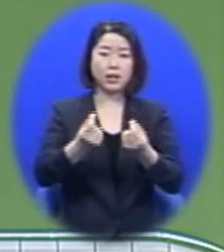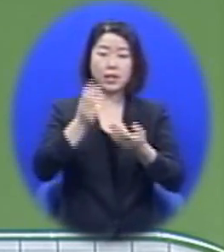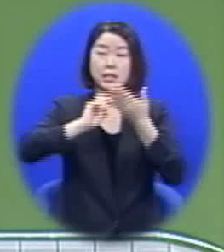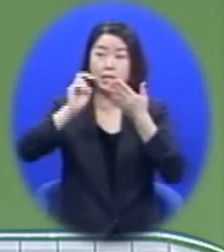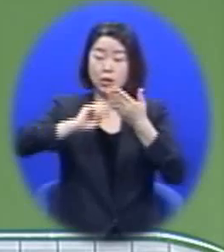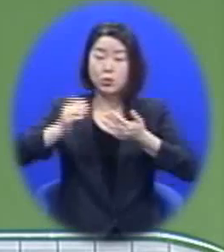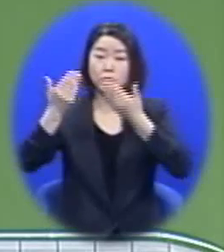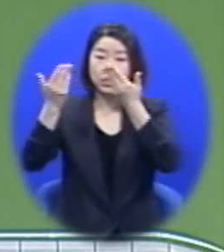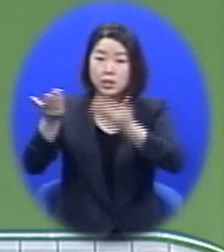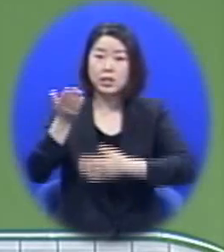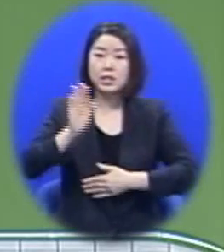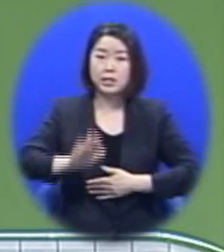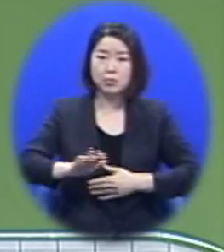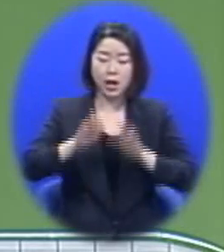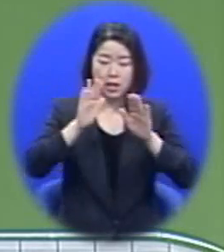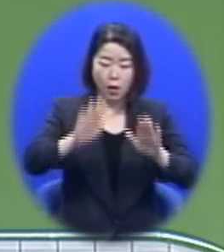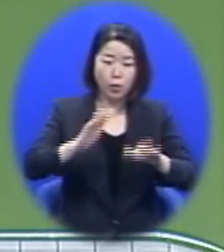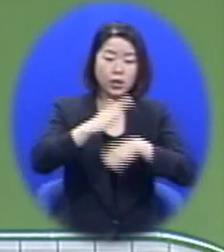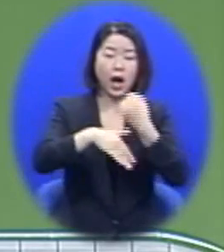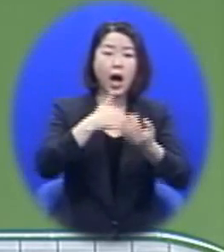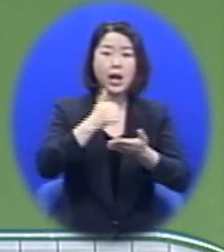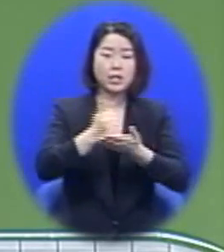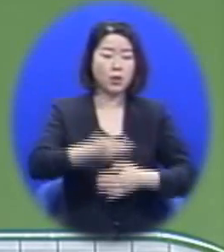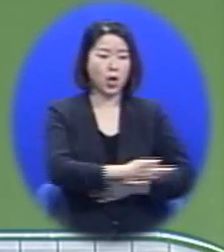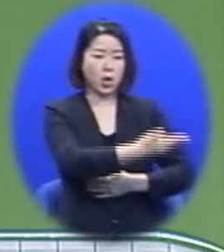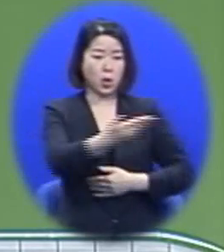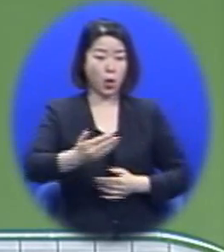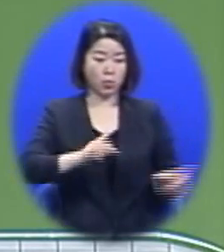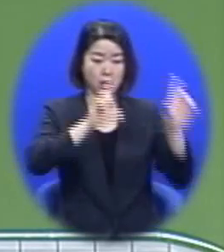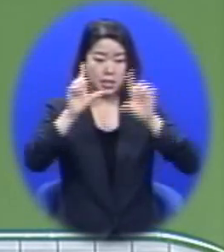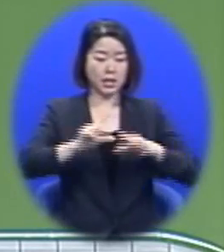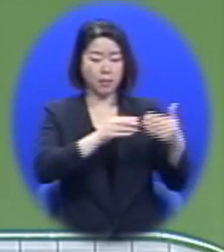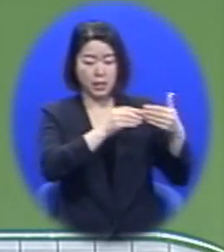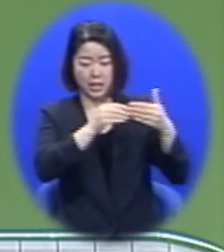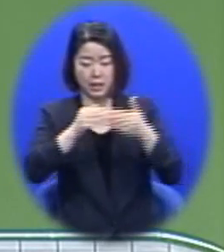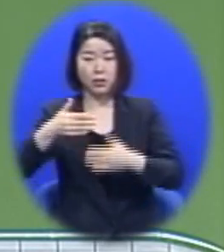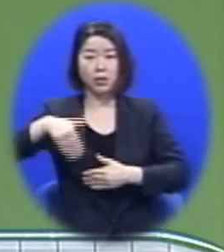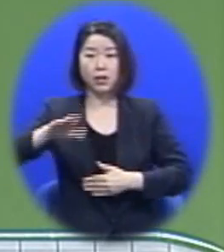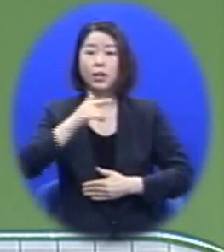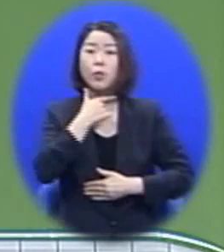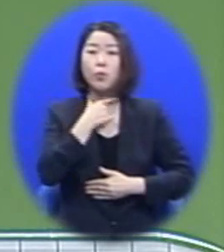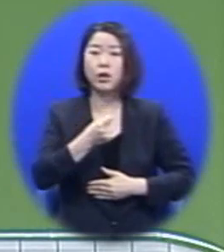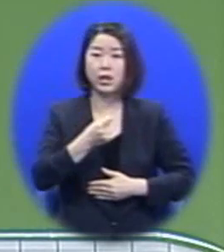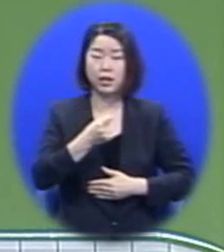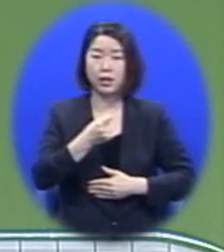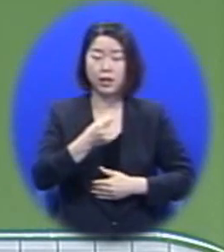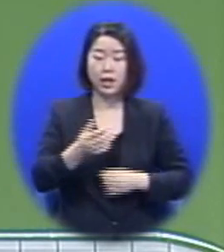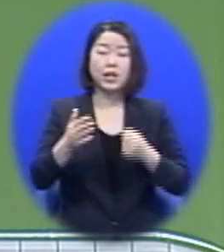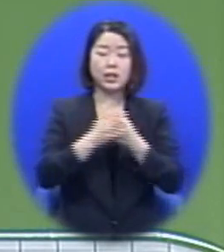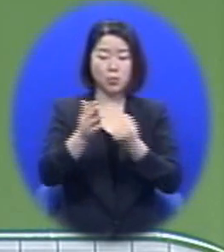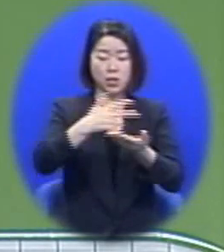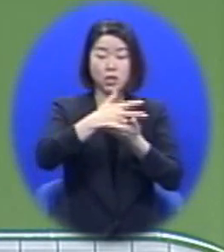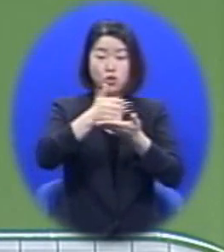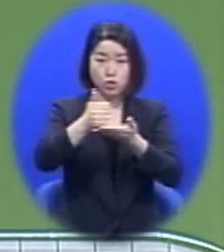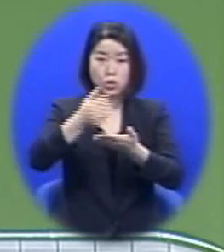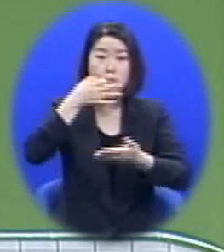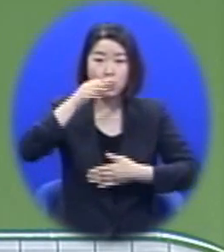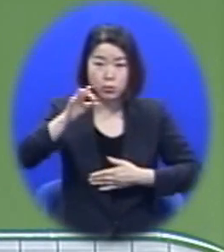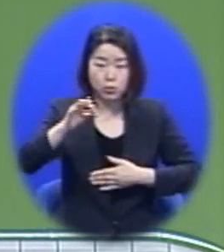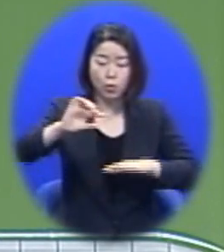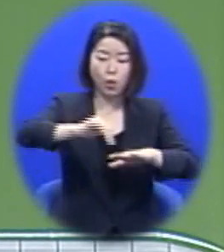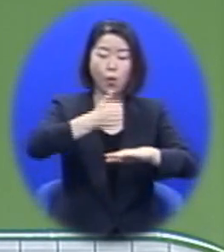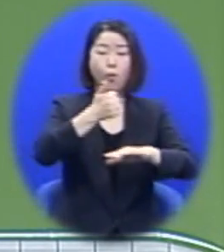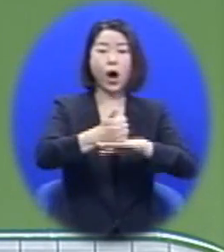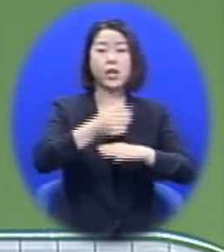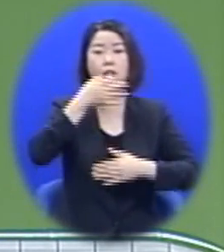하나님은 오늘 여러분의 삶을 이끌어 가시기를 원하십니다. 그래서 주님이라고 하고 왕이라고